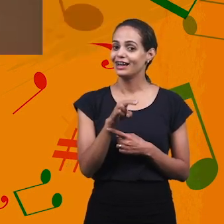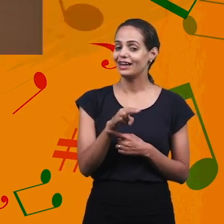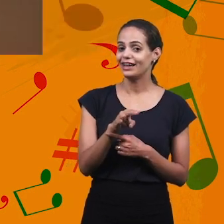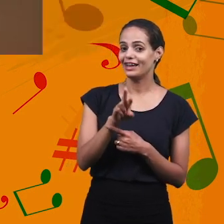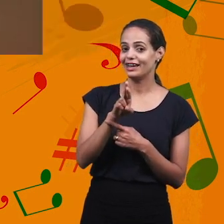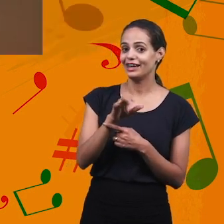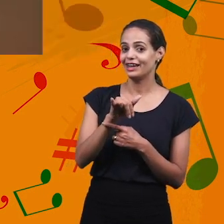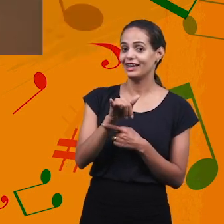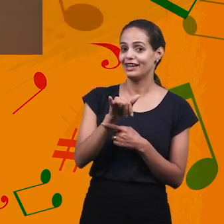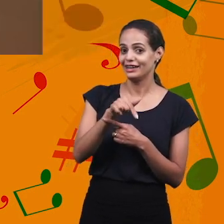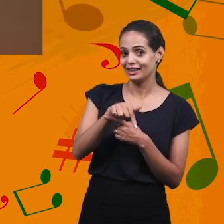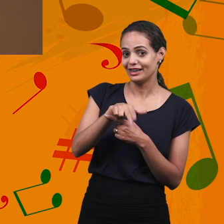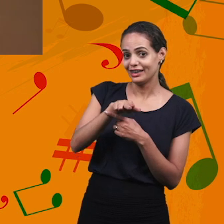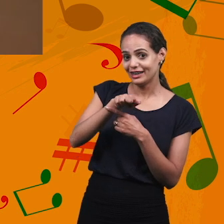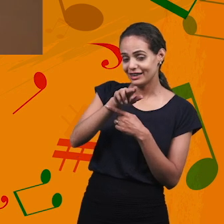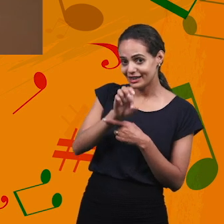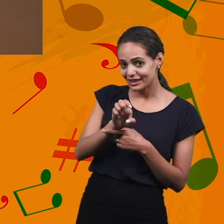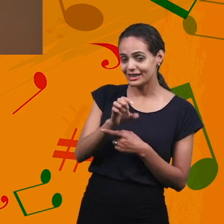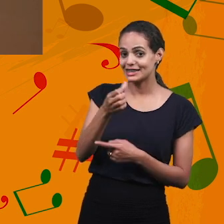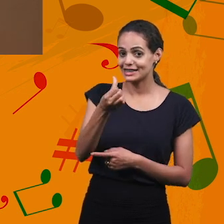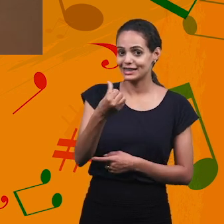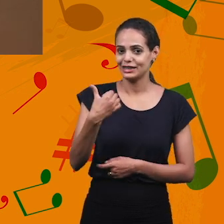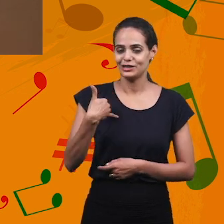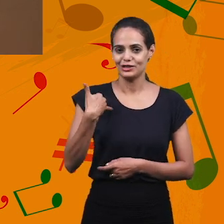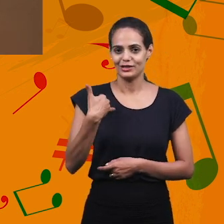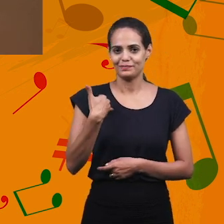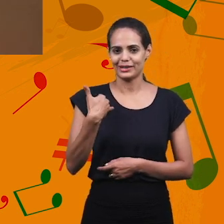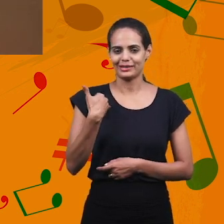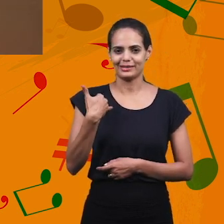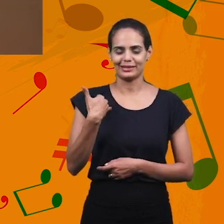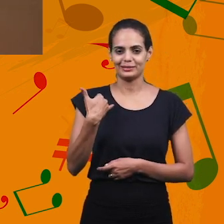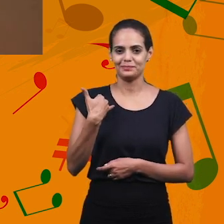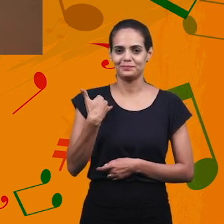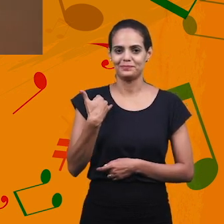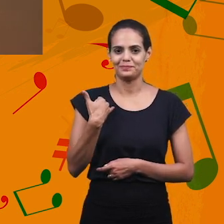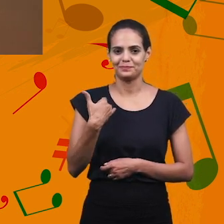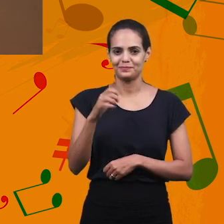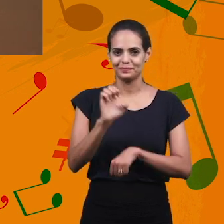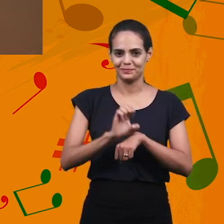Henrique e Daniel, há 6 anos, do Ponta Grossa, Paraná.